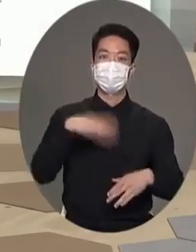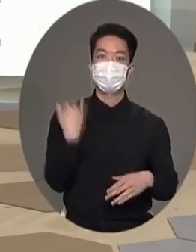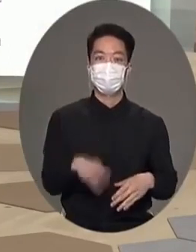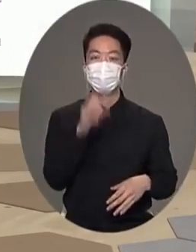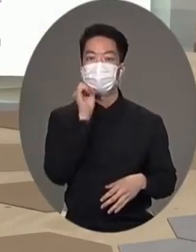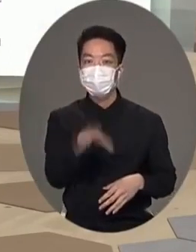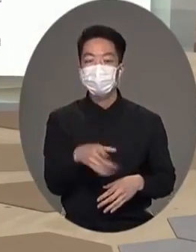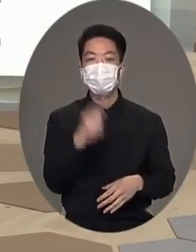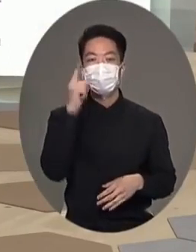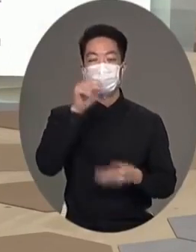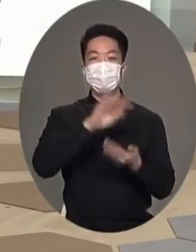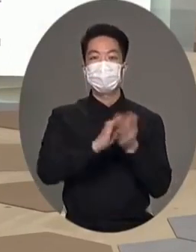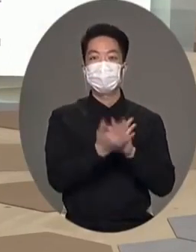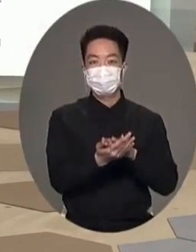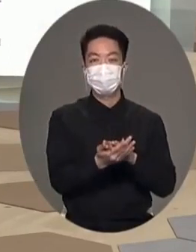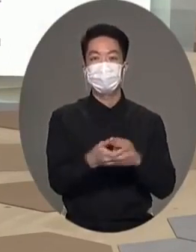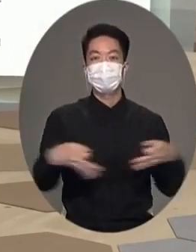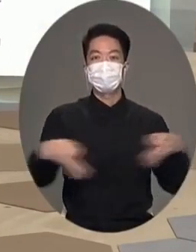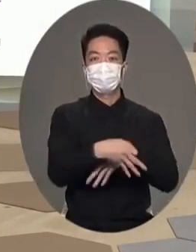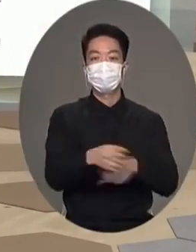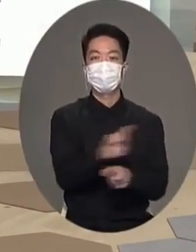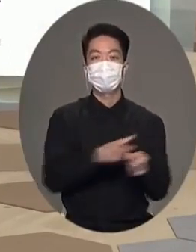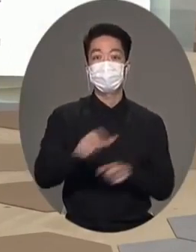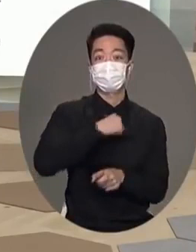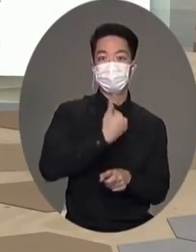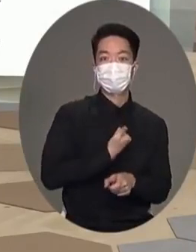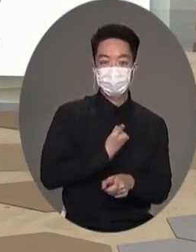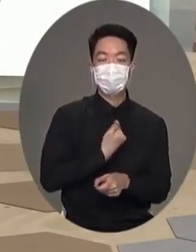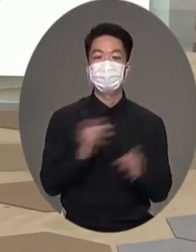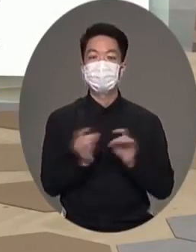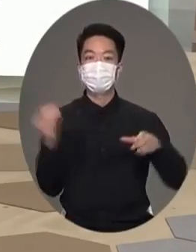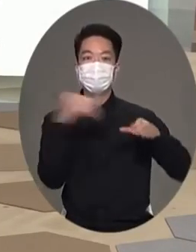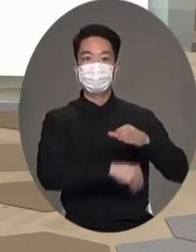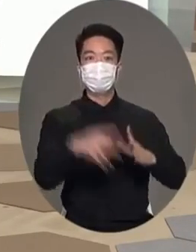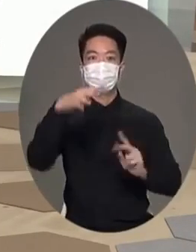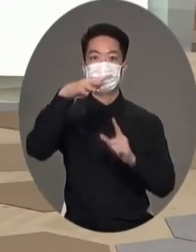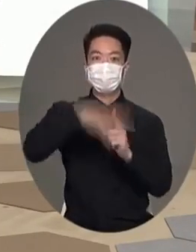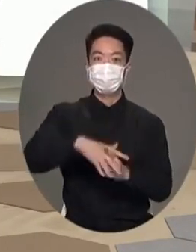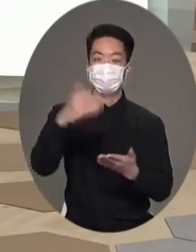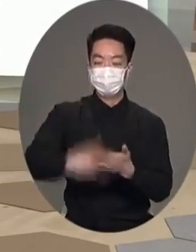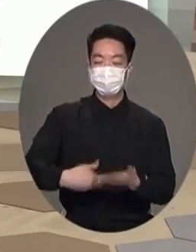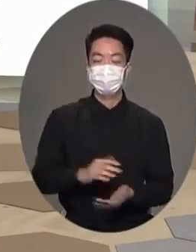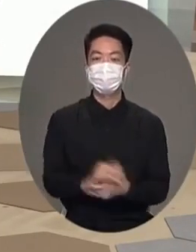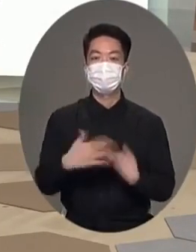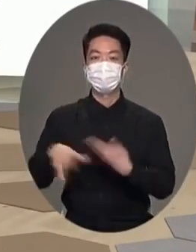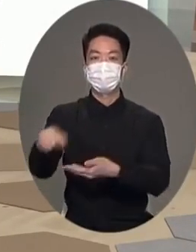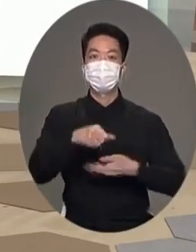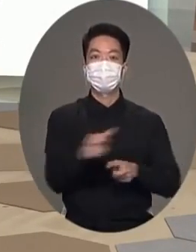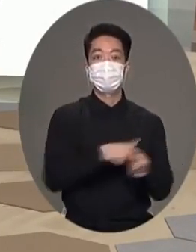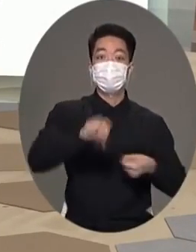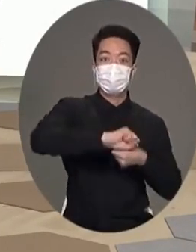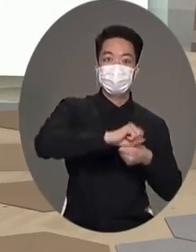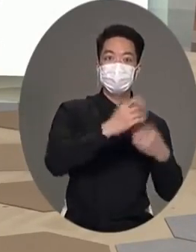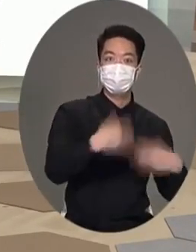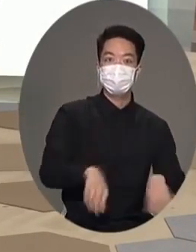通知咧特許經營店嘅老闆限制紙袋嘅訂單。咁除咗外賣生意增加啦，即使係客人堂